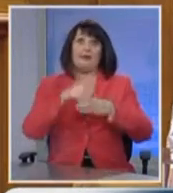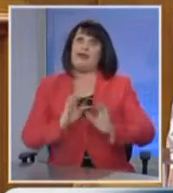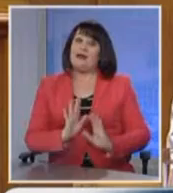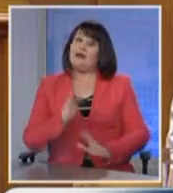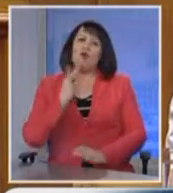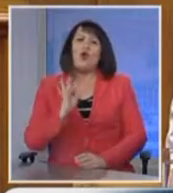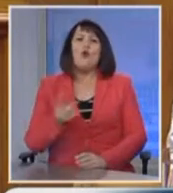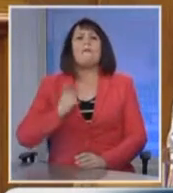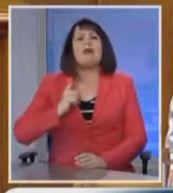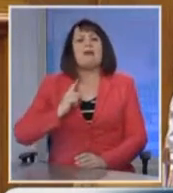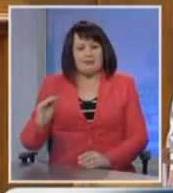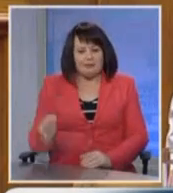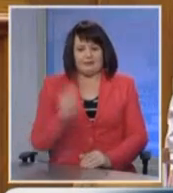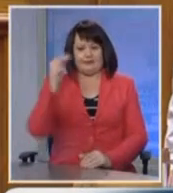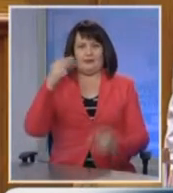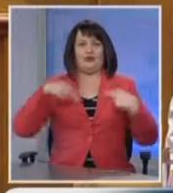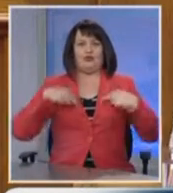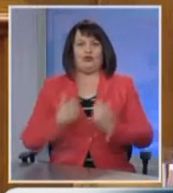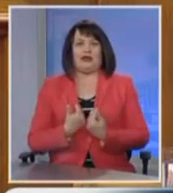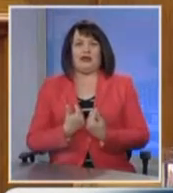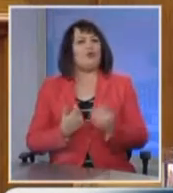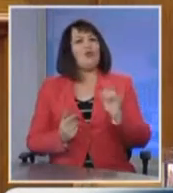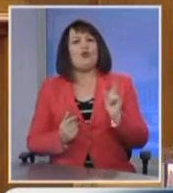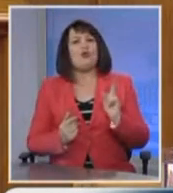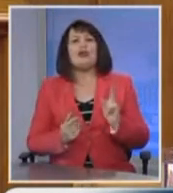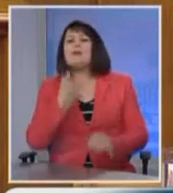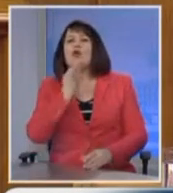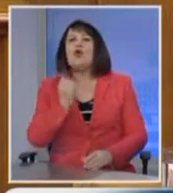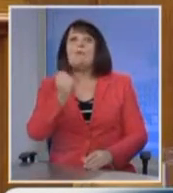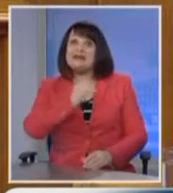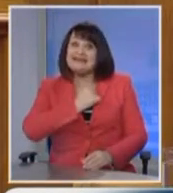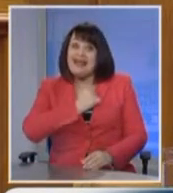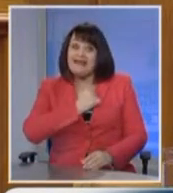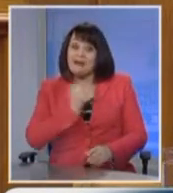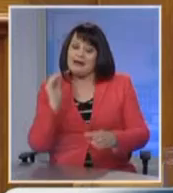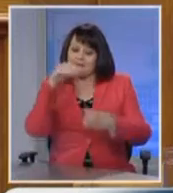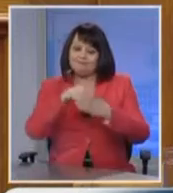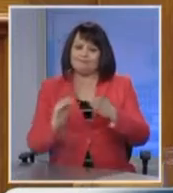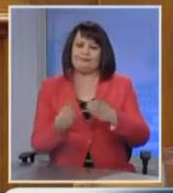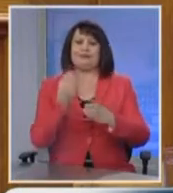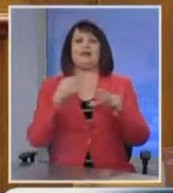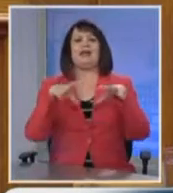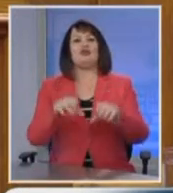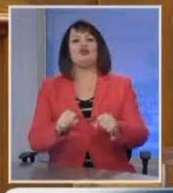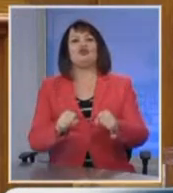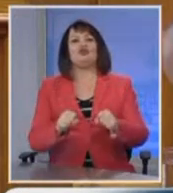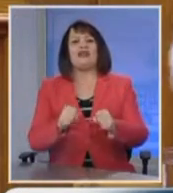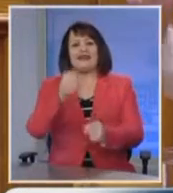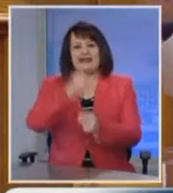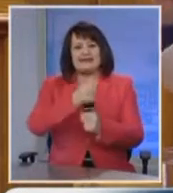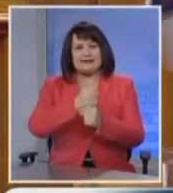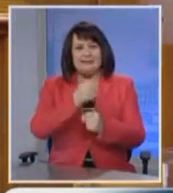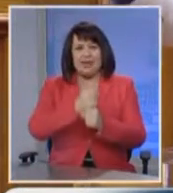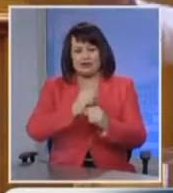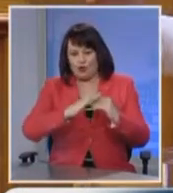επειδή περιμέναμε θα γίνουμε βουλευτές ή υπουργοί. Το κάναμε επειδή το πιστεύαμε. Για μας η εξουσία δεν είναι το τσιμέντο, δεν είναι ο συνδετικός